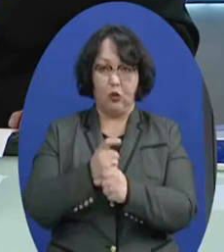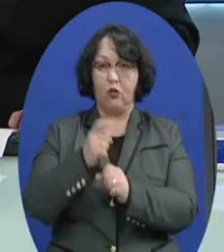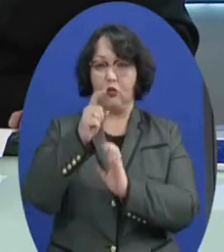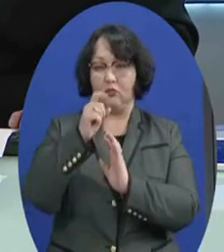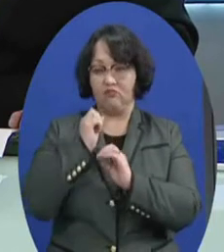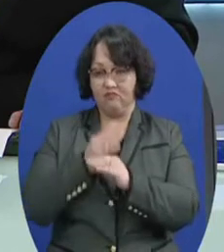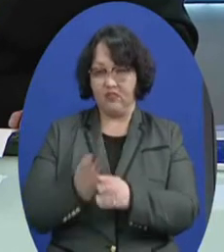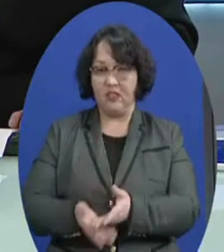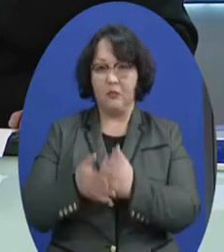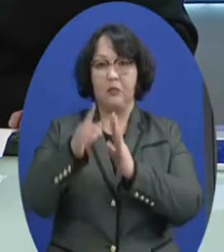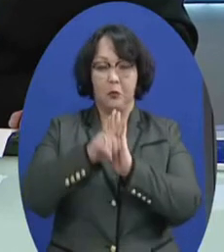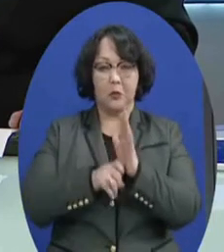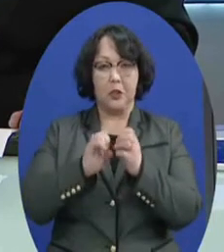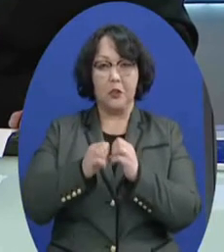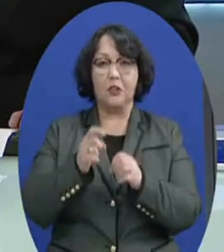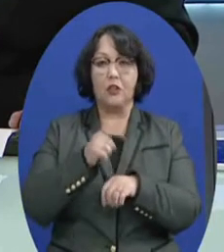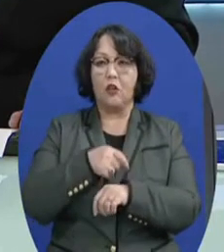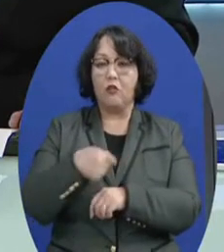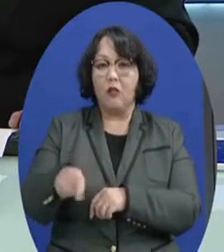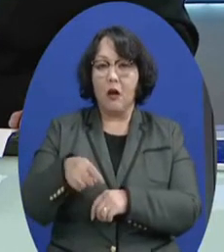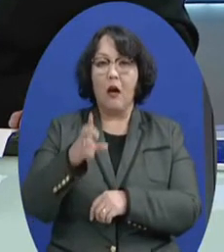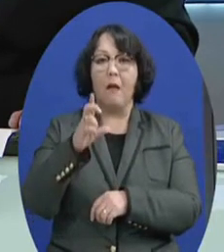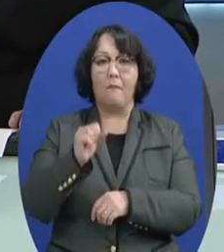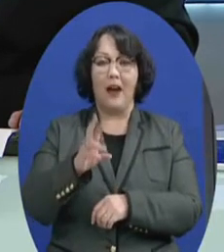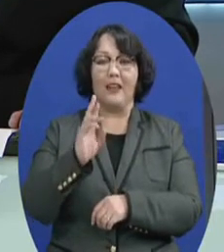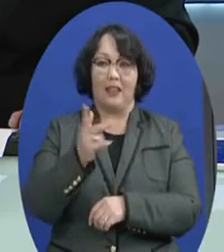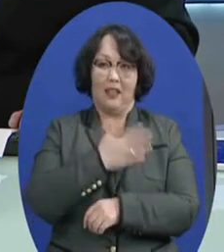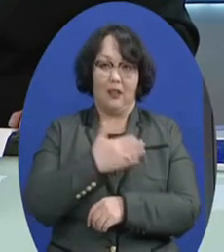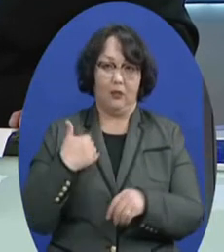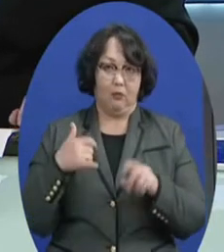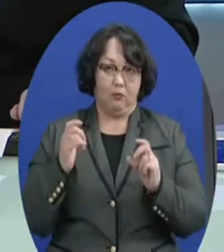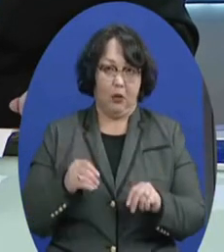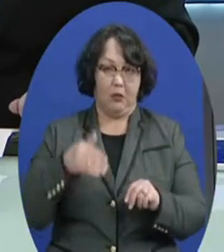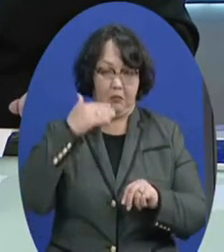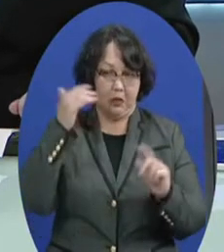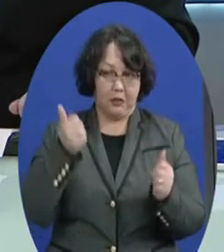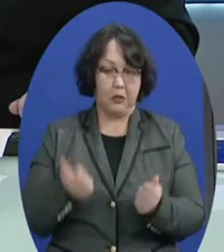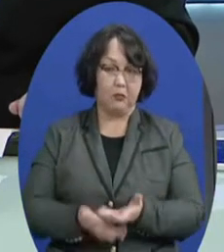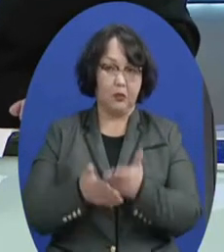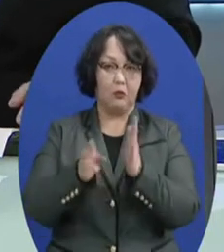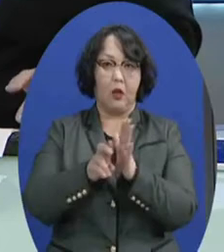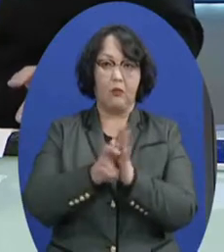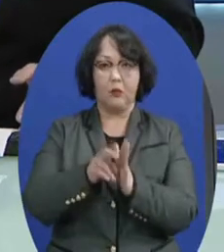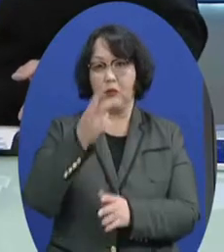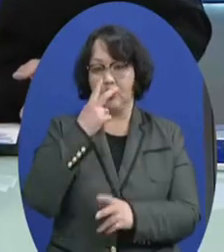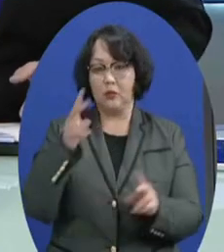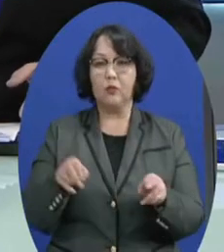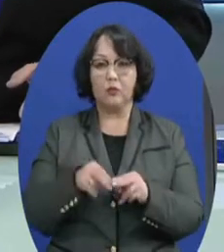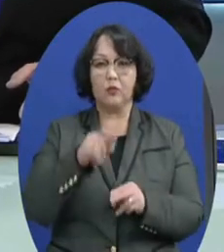ойрхон малчтыг мал аж ахуйн салбараас гарах баялагын эзэн болгох боломжтой гэж дүгнэж байна.